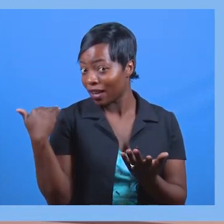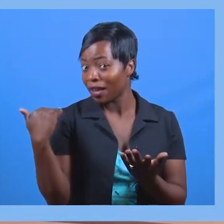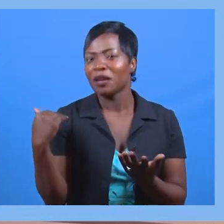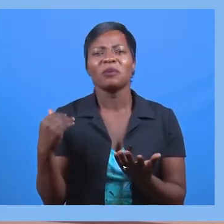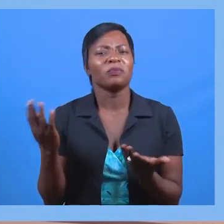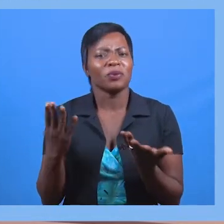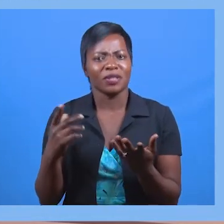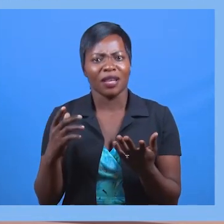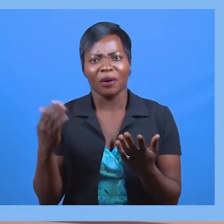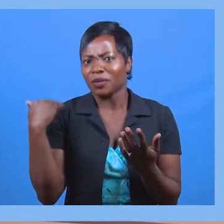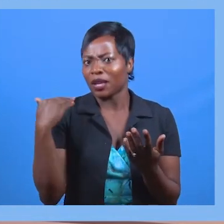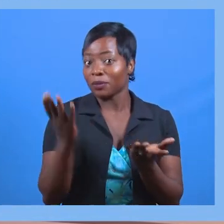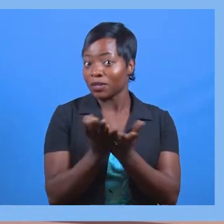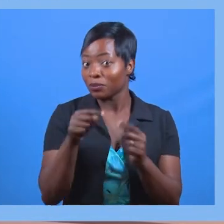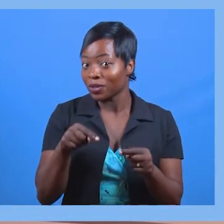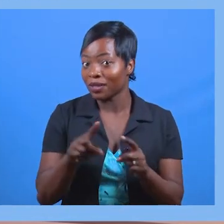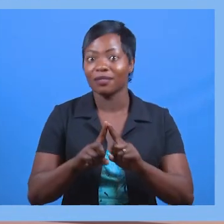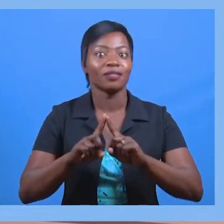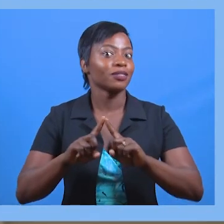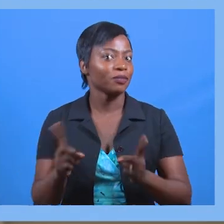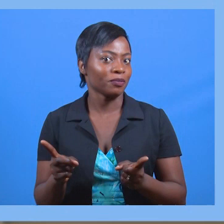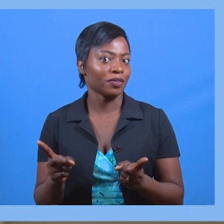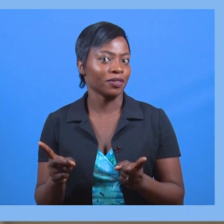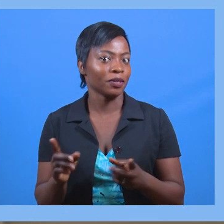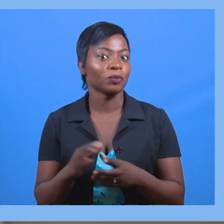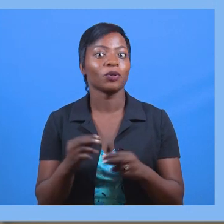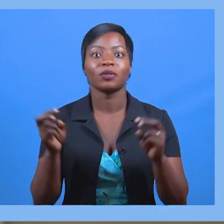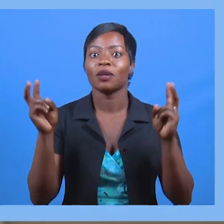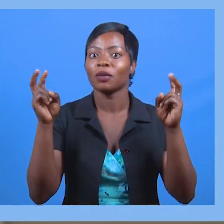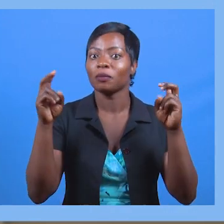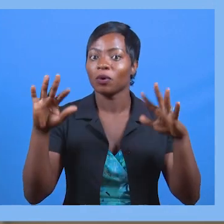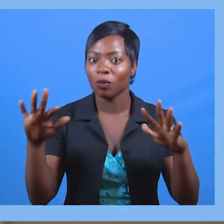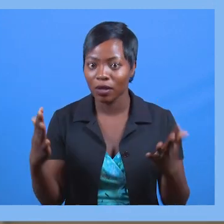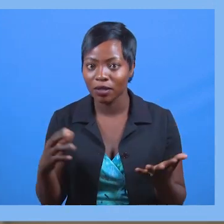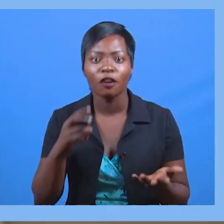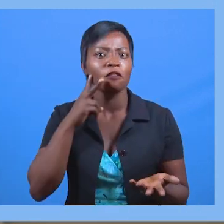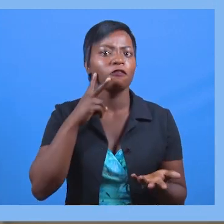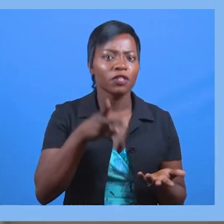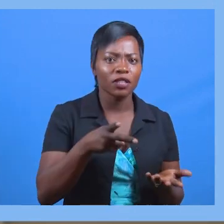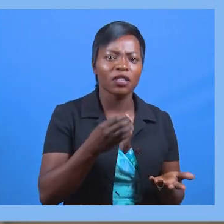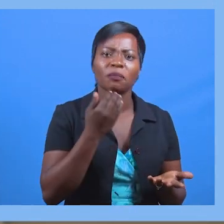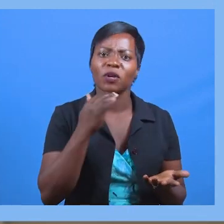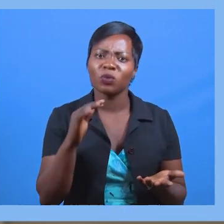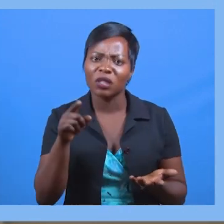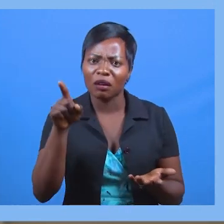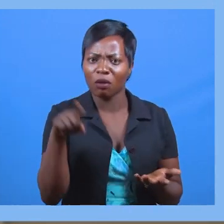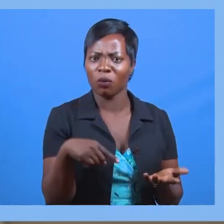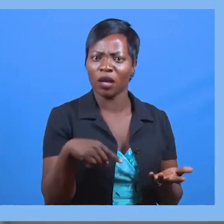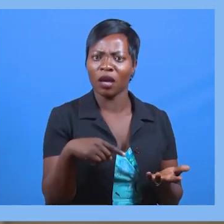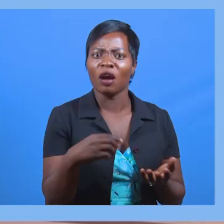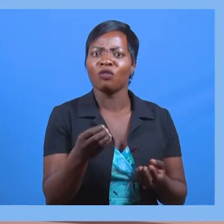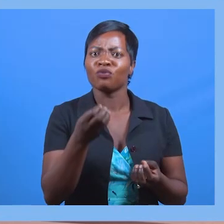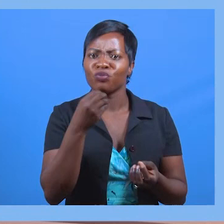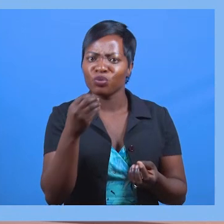yatiri kuvanda nayo, yatiri kufamba nayo ndeyekuti Muyenzi Haapedze Dura. Pataurika zvakawanda, nekuti iyo